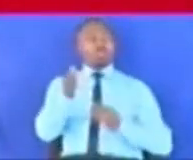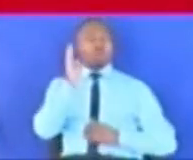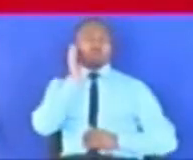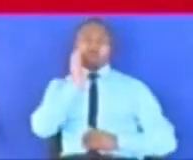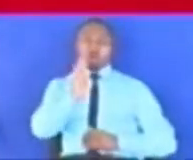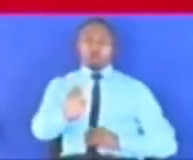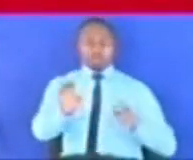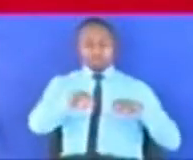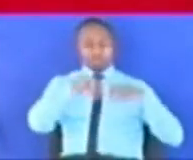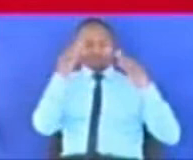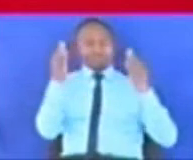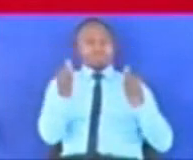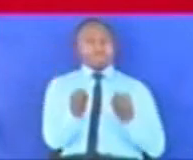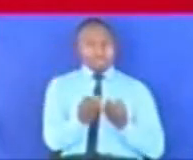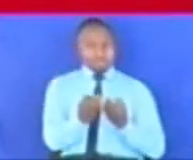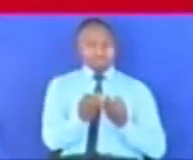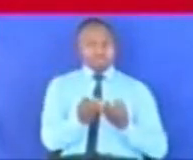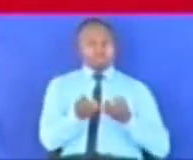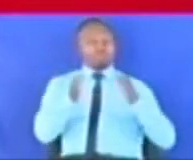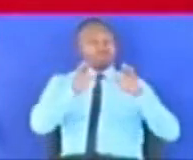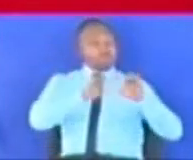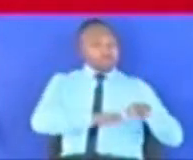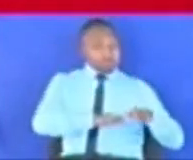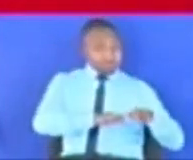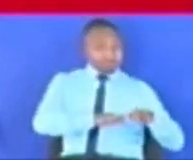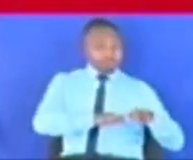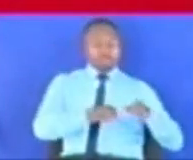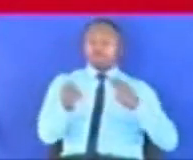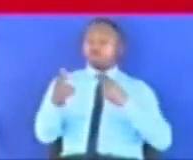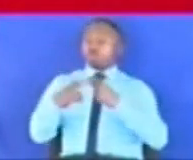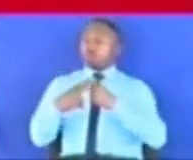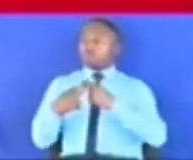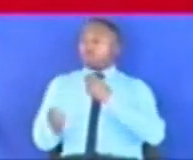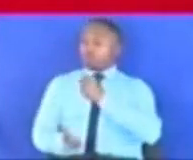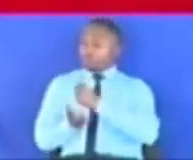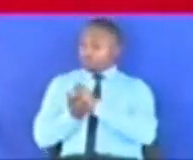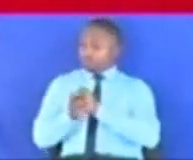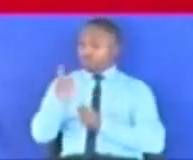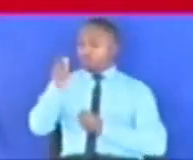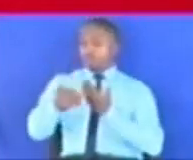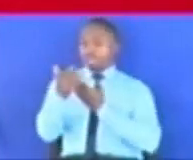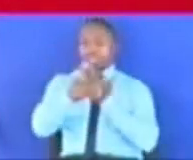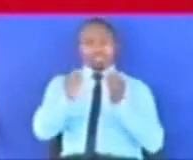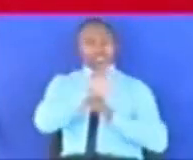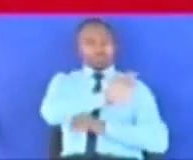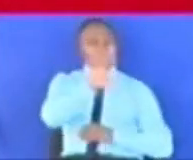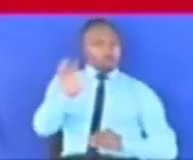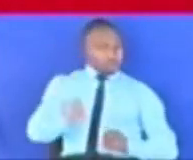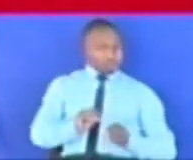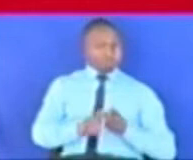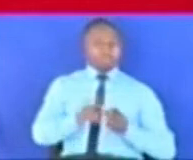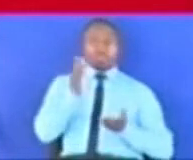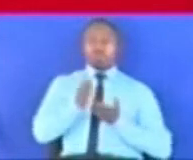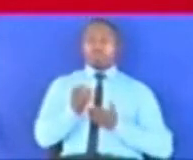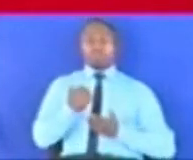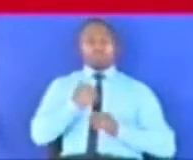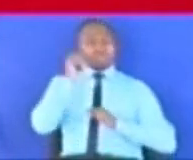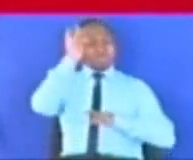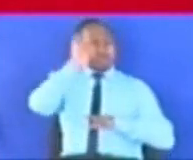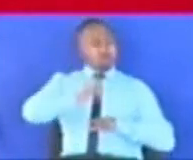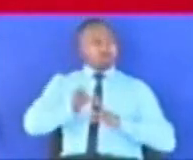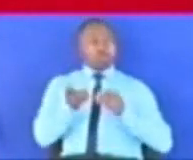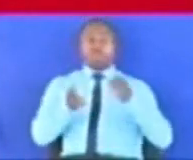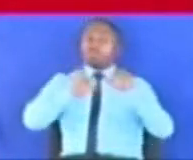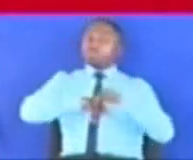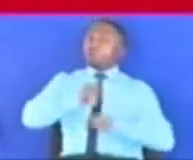familia ya hayati na Watanzania mzima hayati John Joseph Magufuli. Kwa kweli nimeguswa na msiba wake,